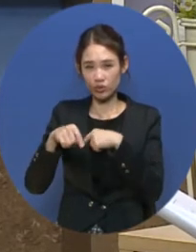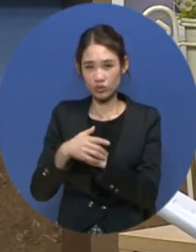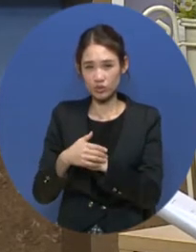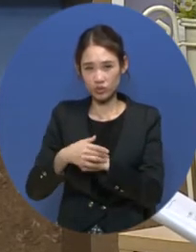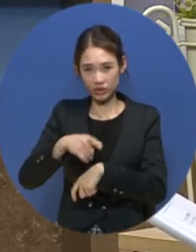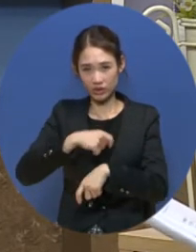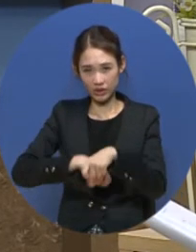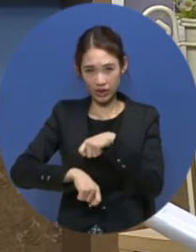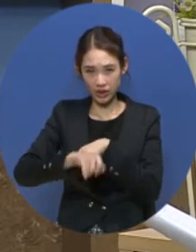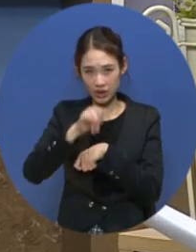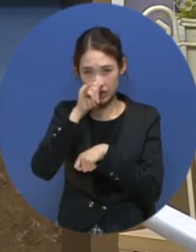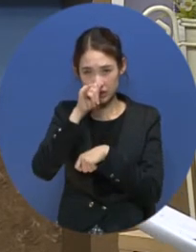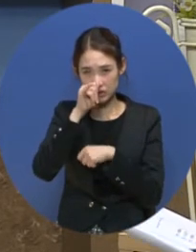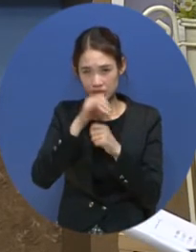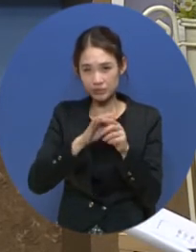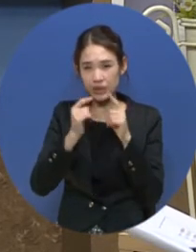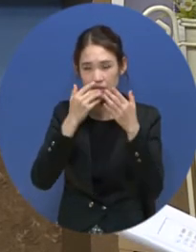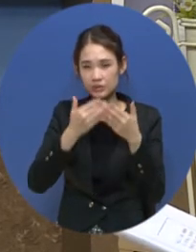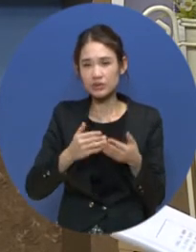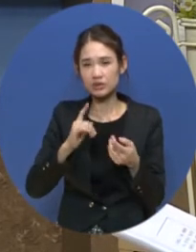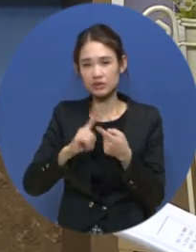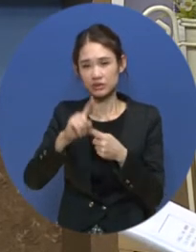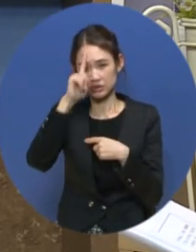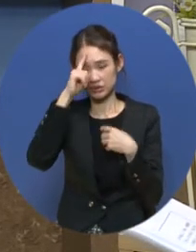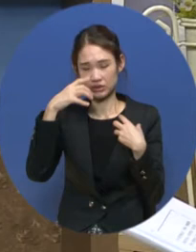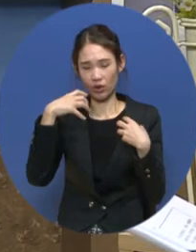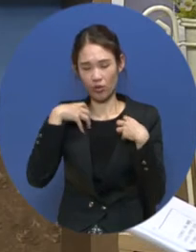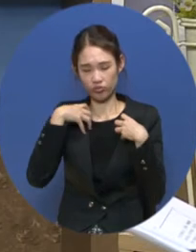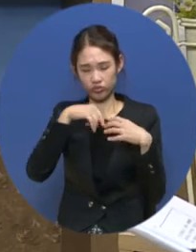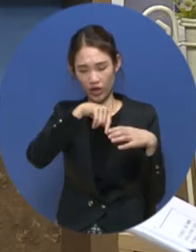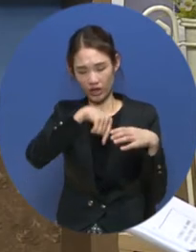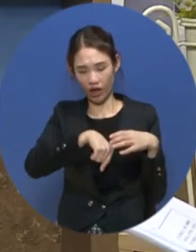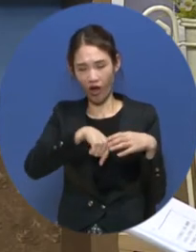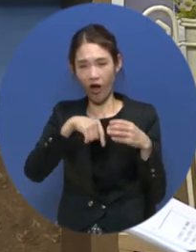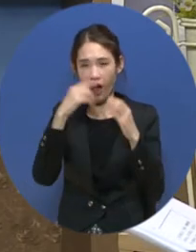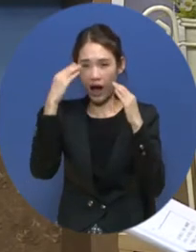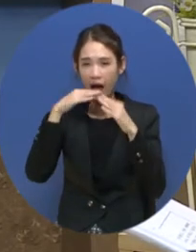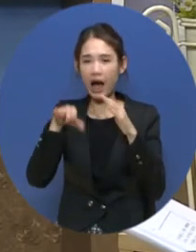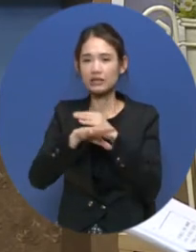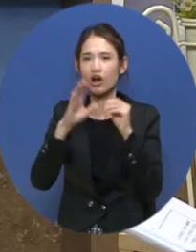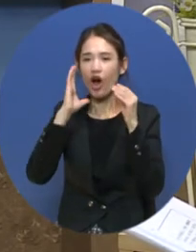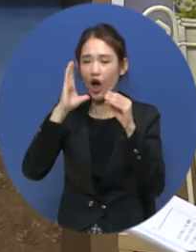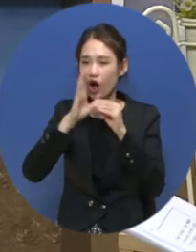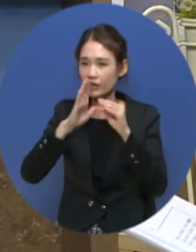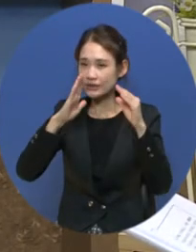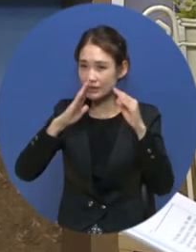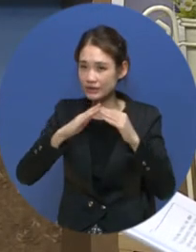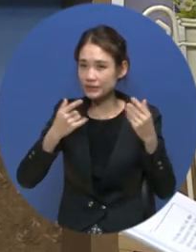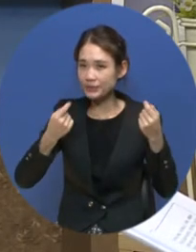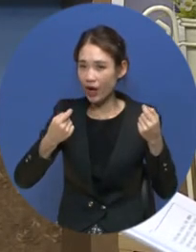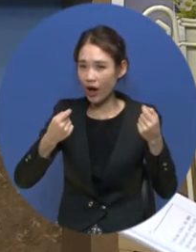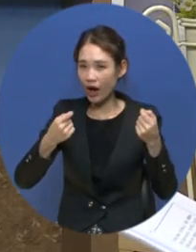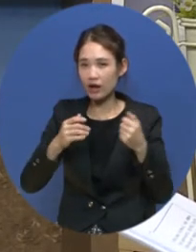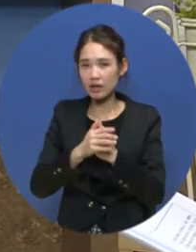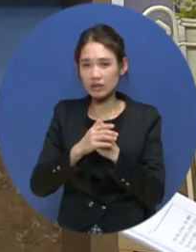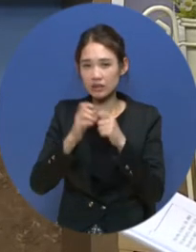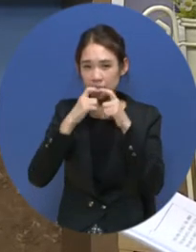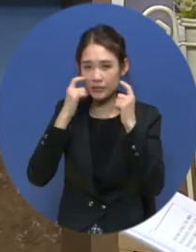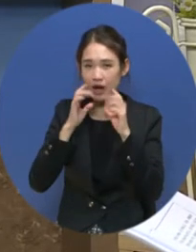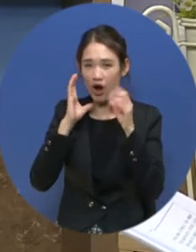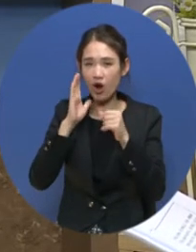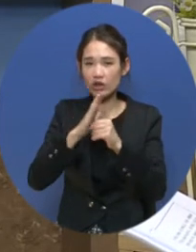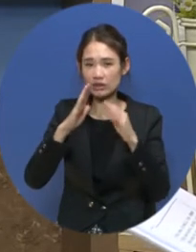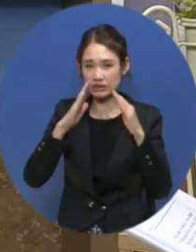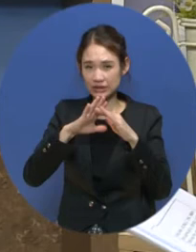나오고 있으니까요. 네, 네. 또 말씀하신 것처럼 정부에서 이런 이 가정 어린이집 과 같은 민간 어린이집에 대한